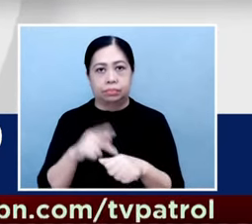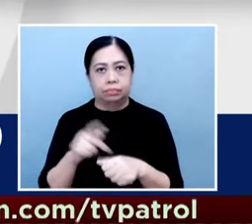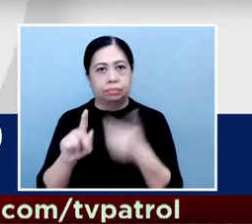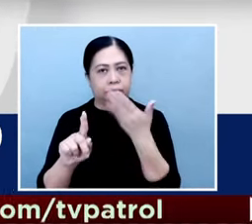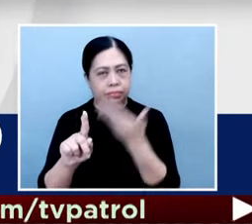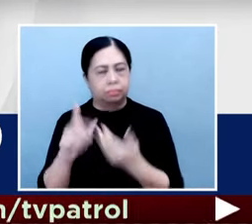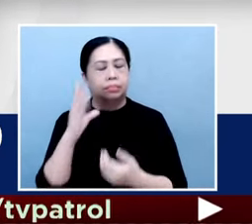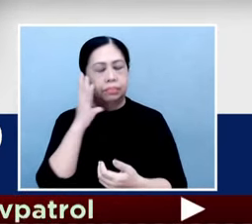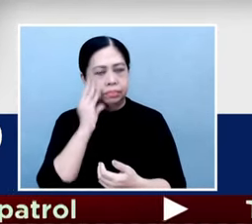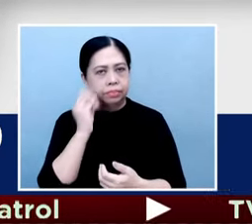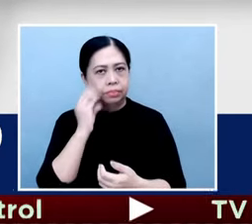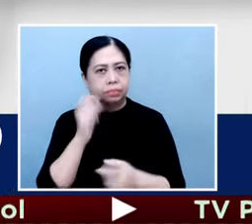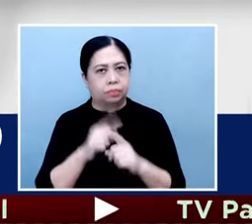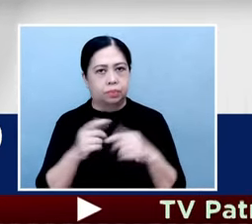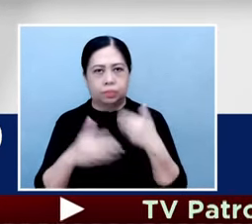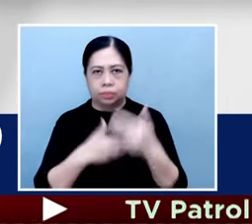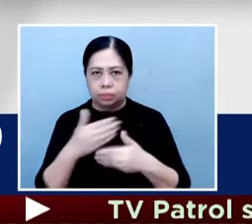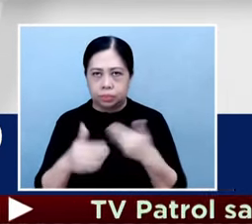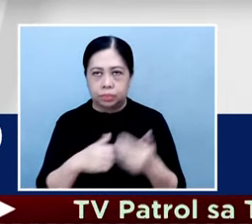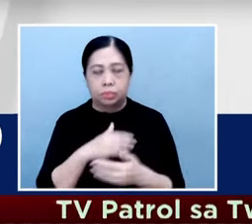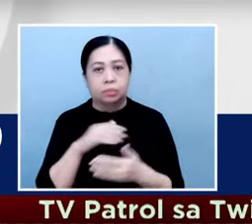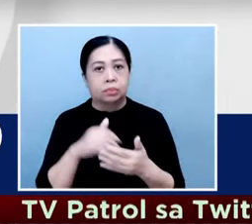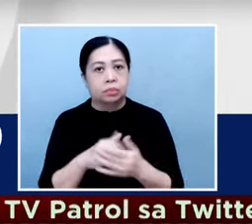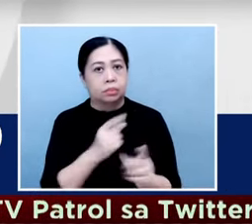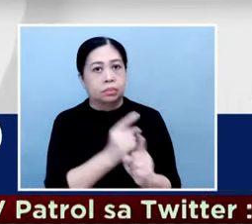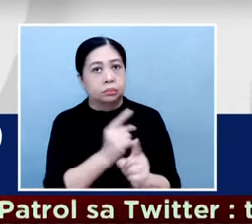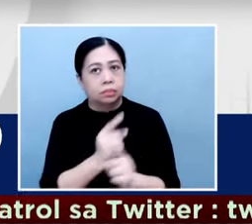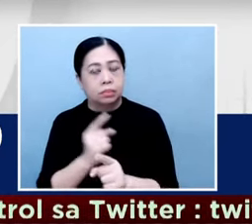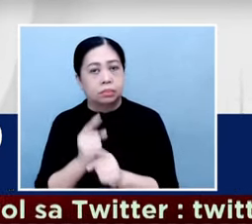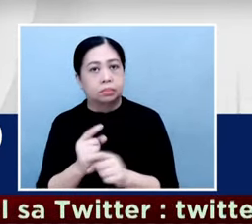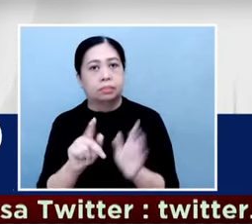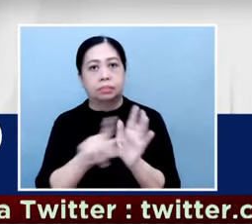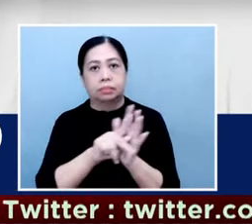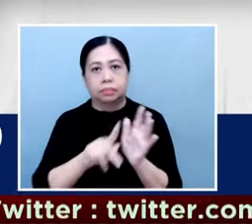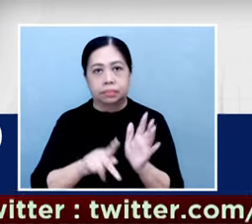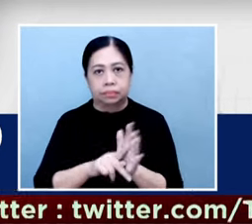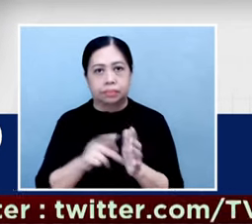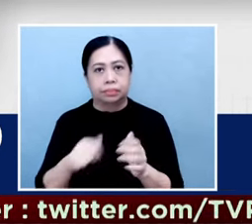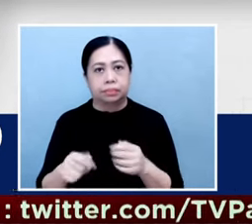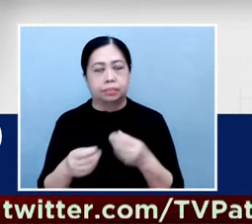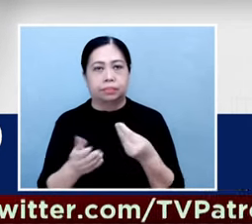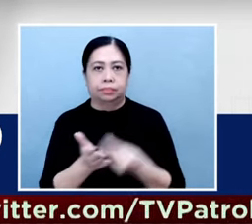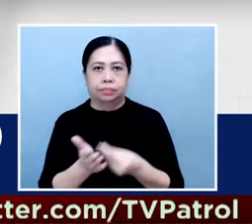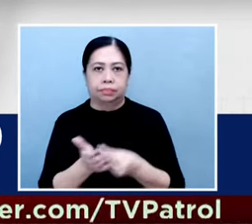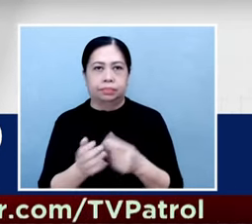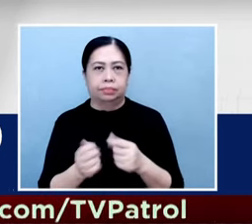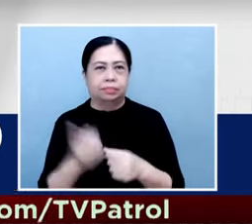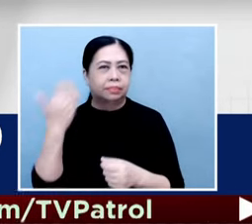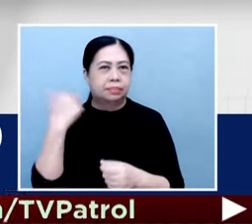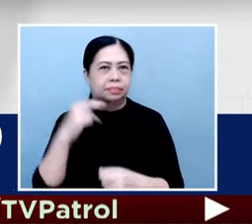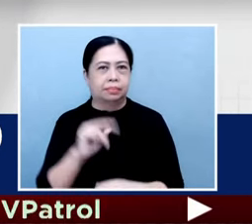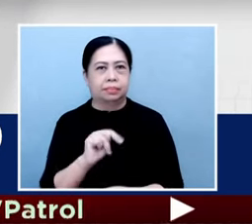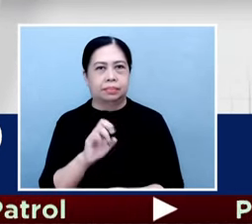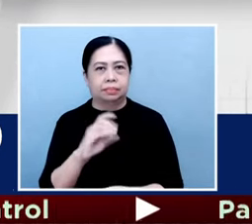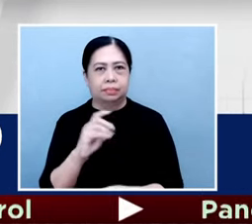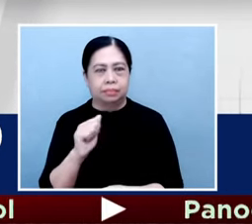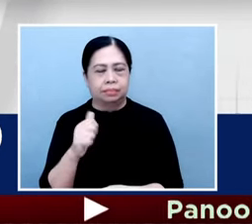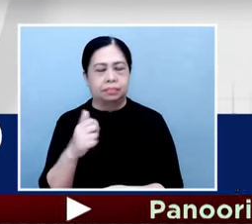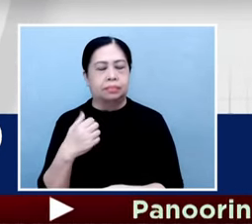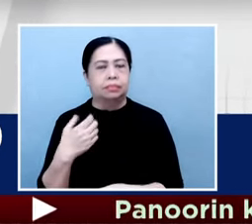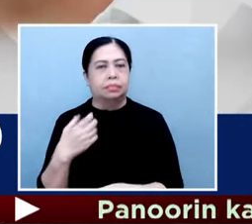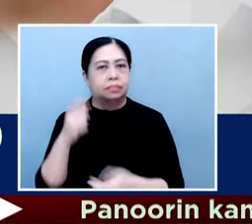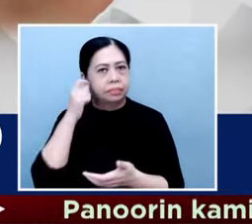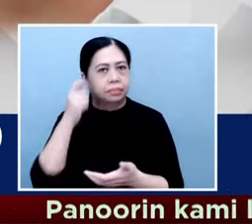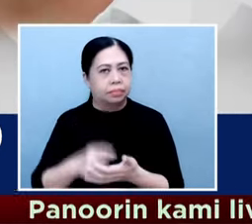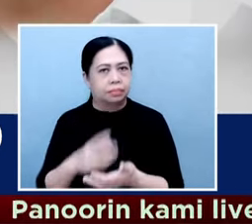ni Recto na ipatupad ang mga nararapat na polisiya sa pananalapi bilang dating NEDA Secretary at Senator.